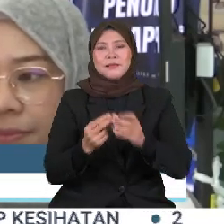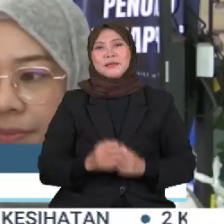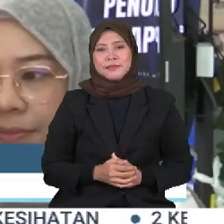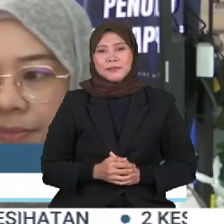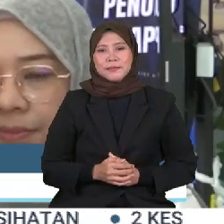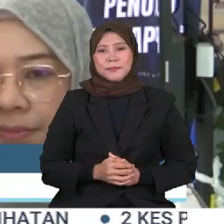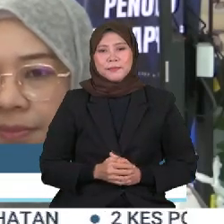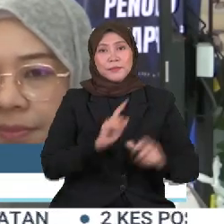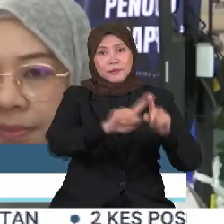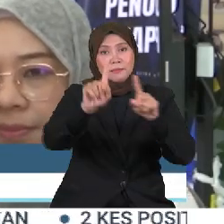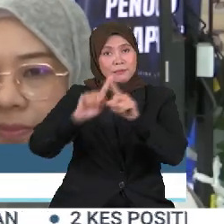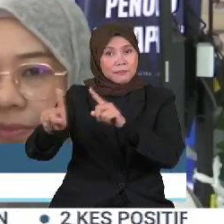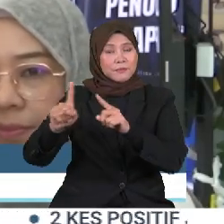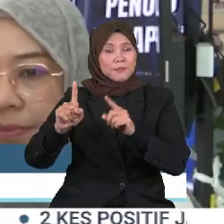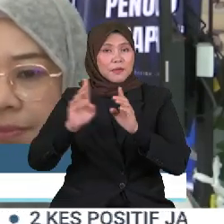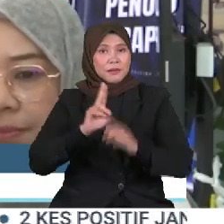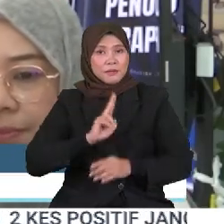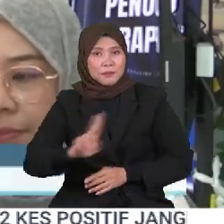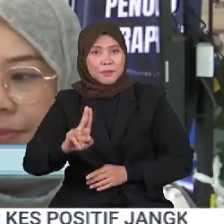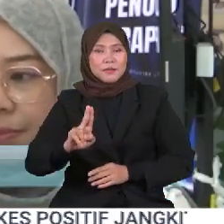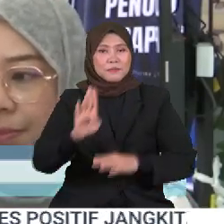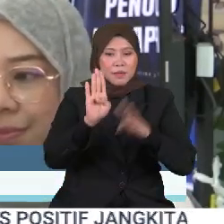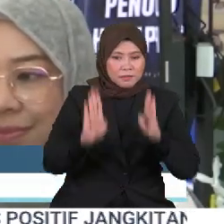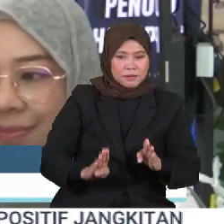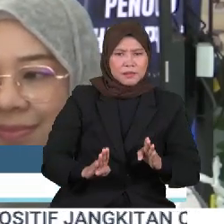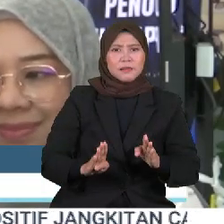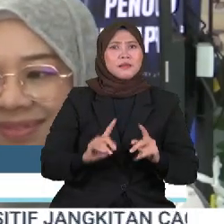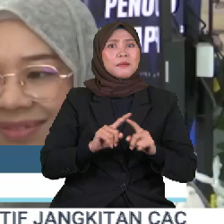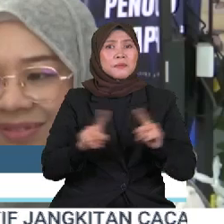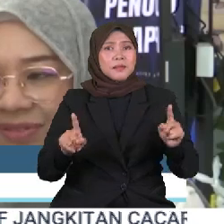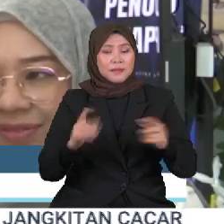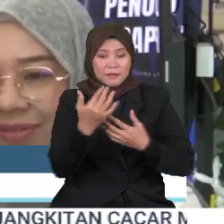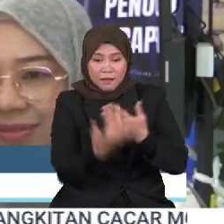agama tetapi darah kita memang warna merah saja